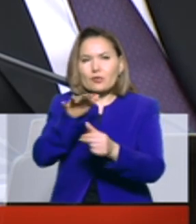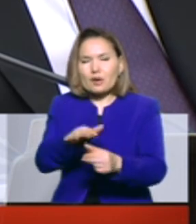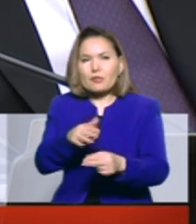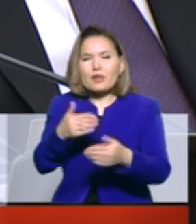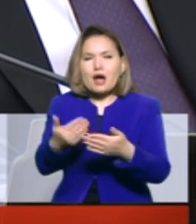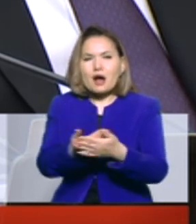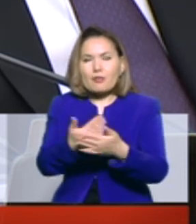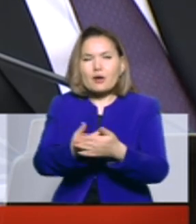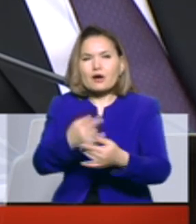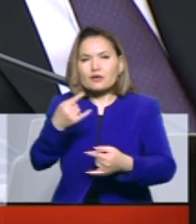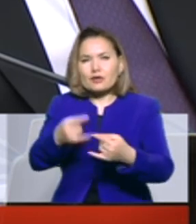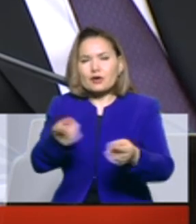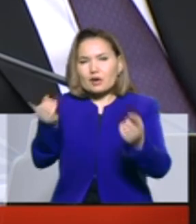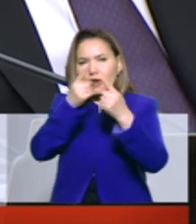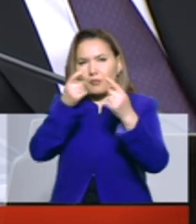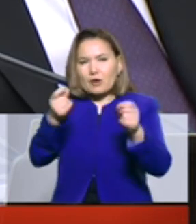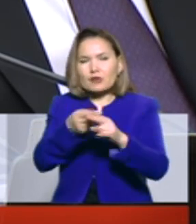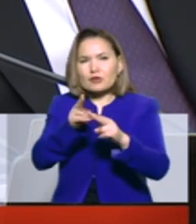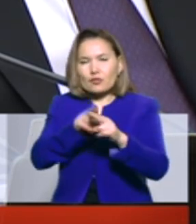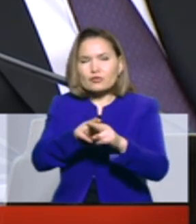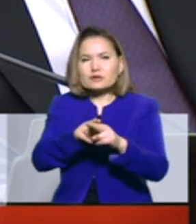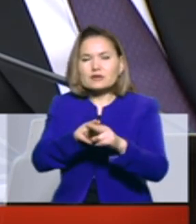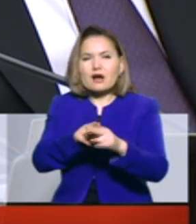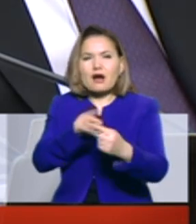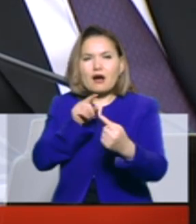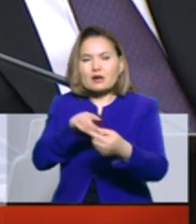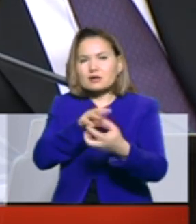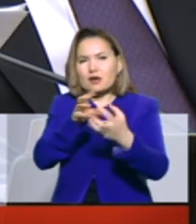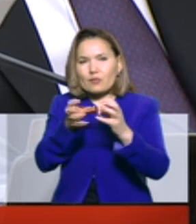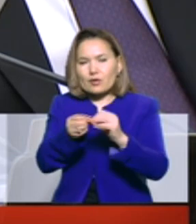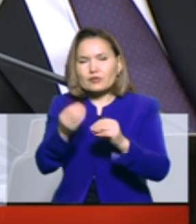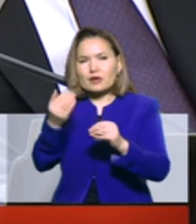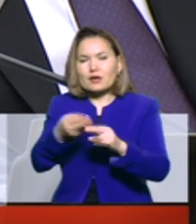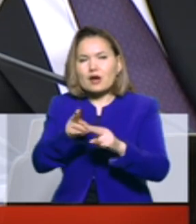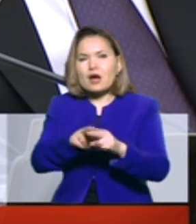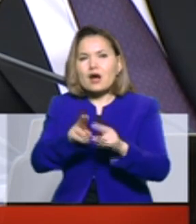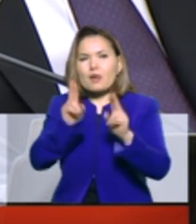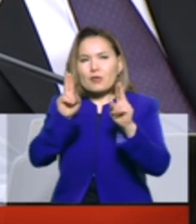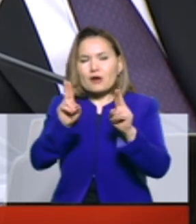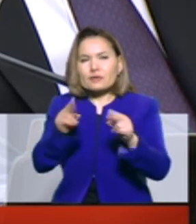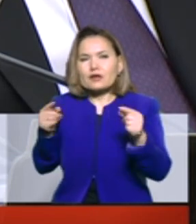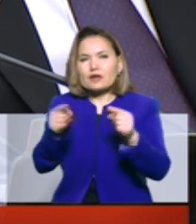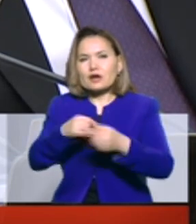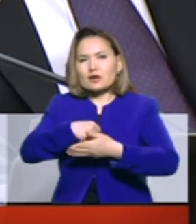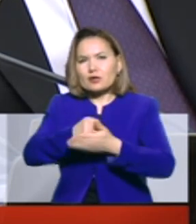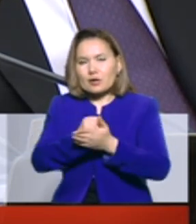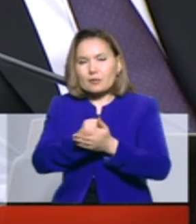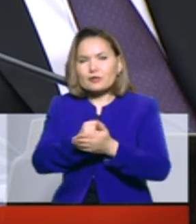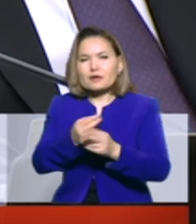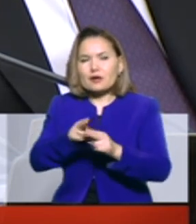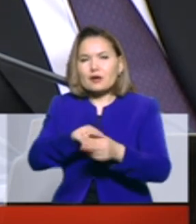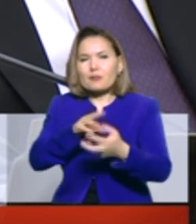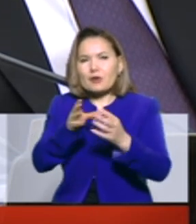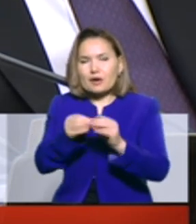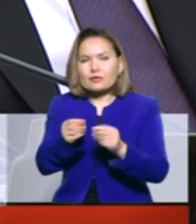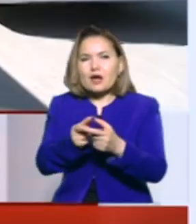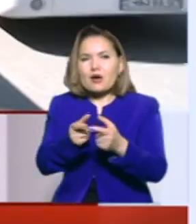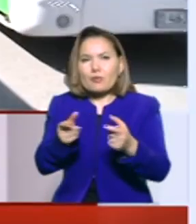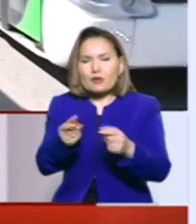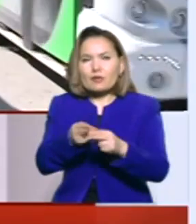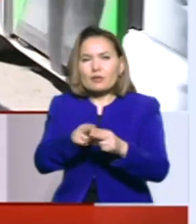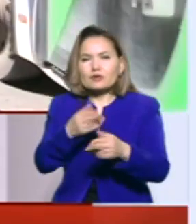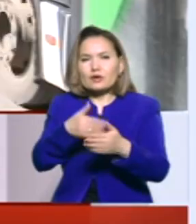ақпарат таратуға кедергі келтіретін норма деп бағалады. Сондықтан бұл норма бойынша нақты шешім қабылданды, пресс-карта туралы норма